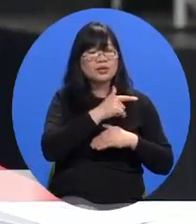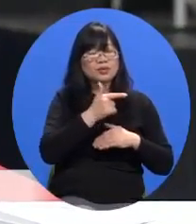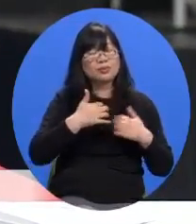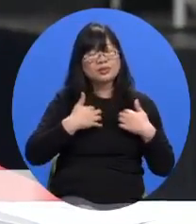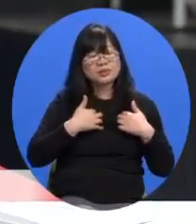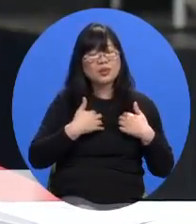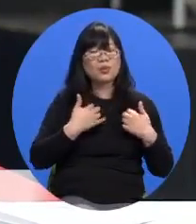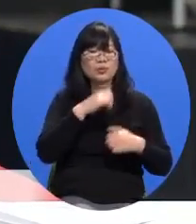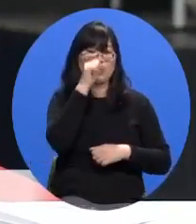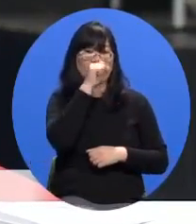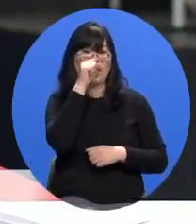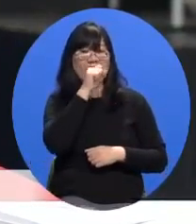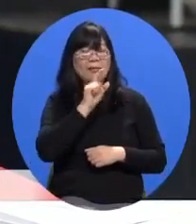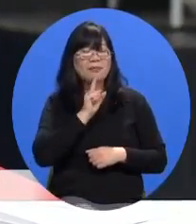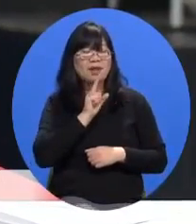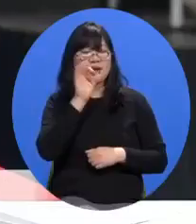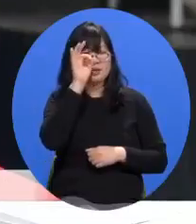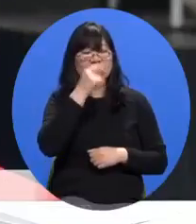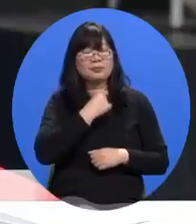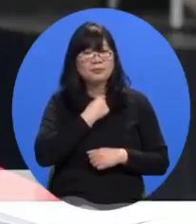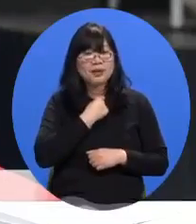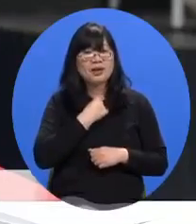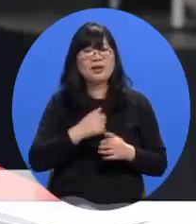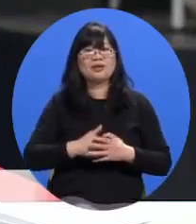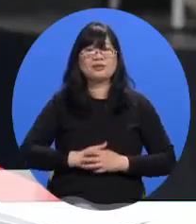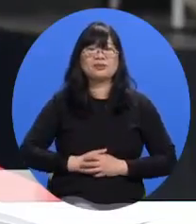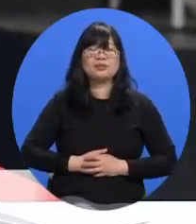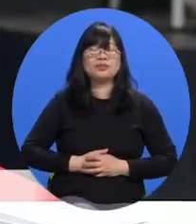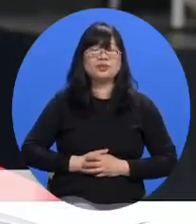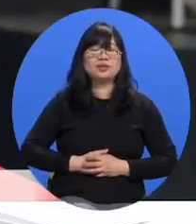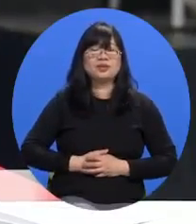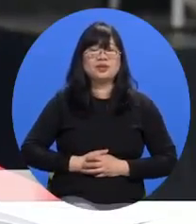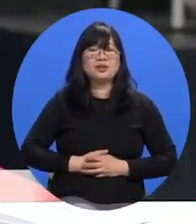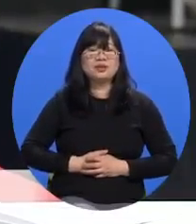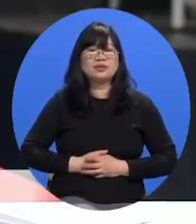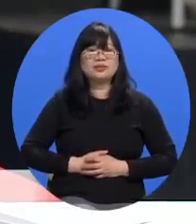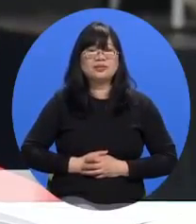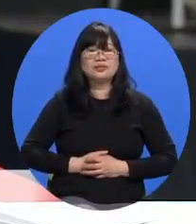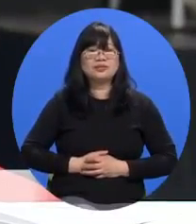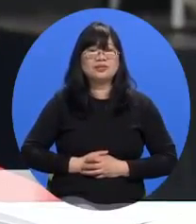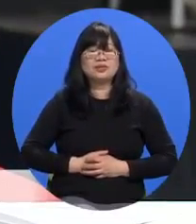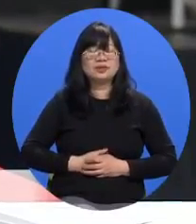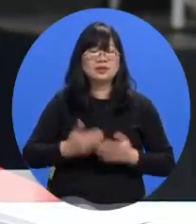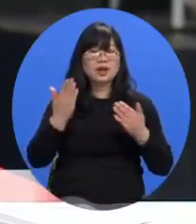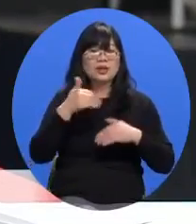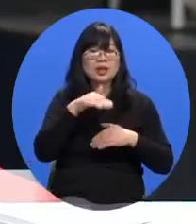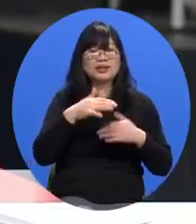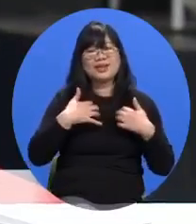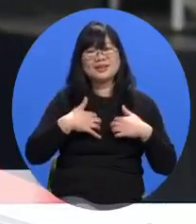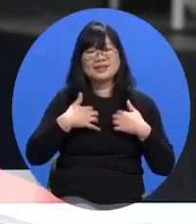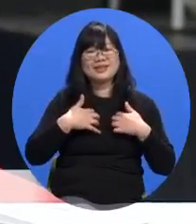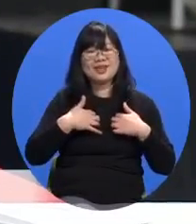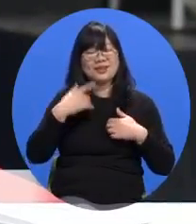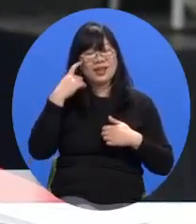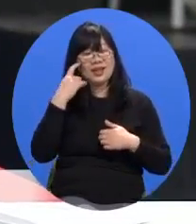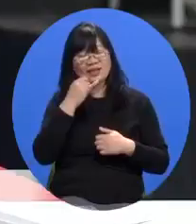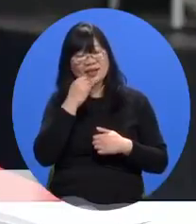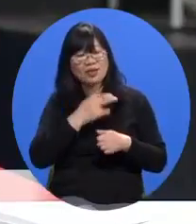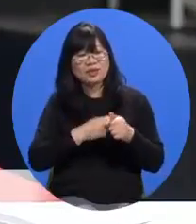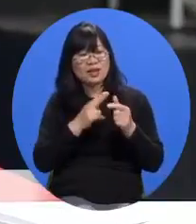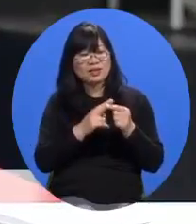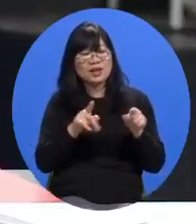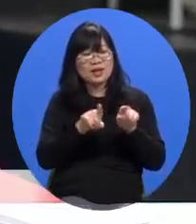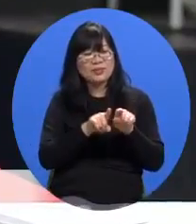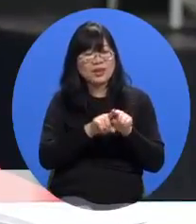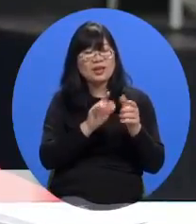즐겁고 재미있었어라는 이야기를 듣고 싶어하거든요. 근데 그러면 아이가 학교에 가서 즐겁다는 얘기는 선생님하고